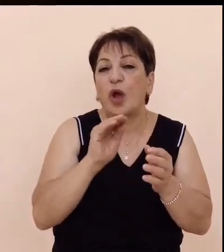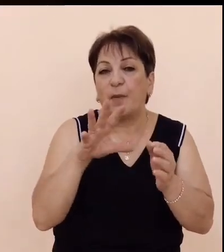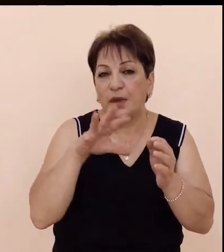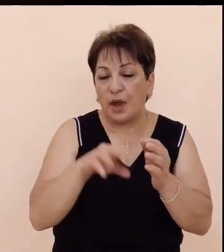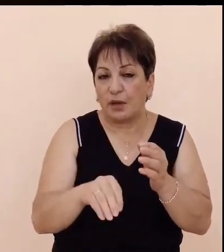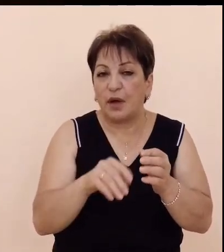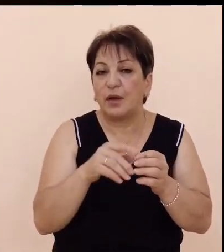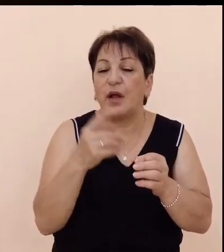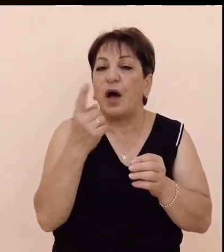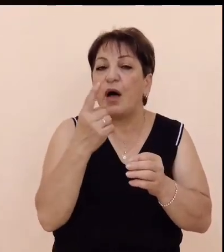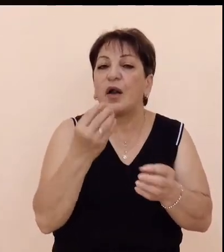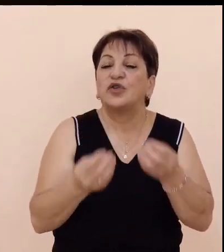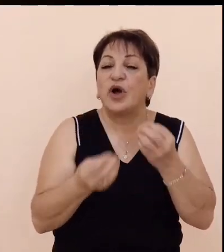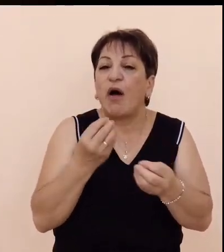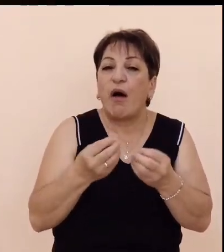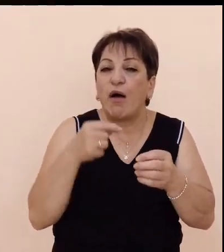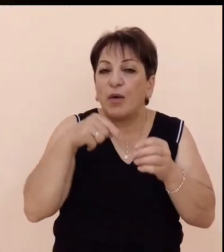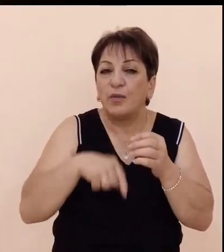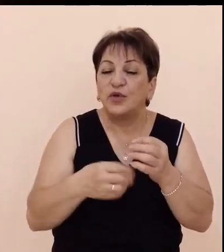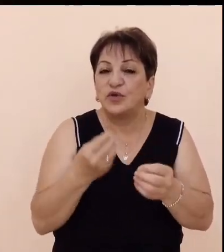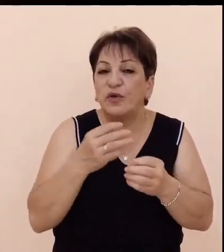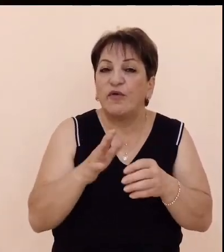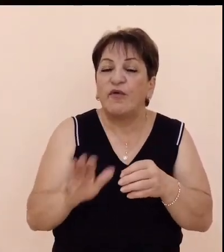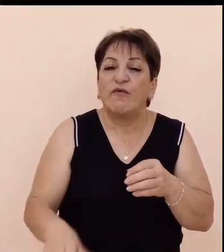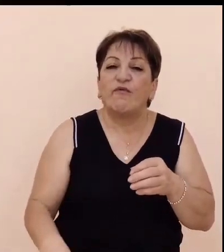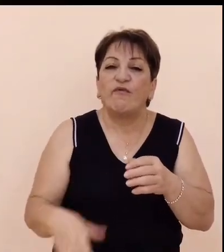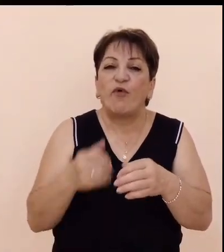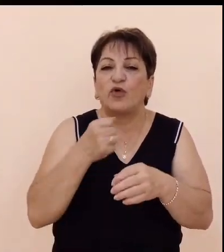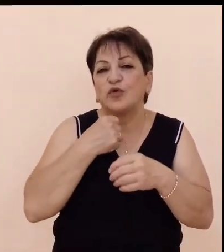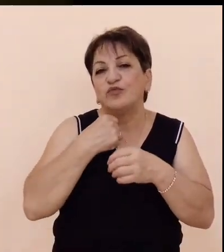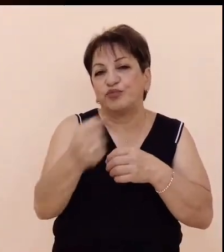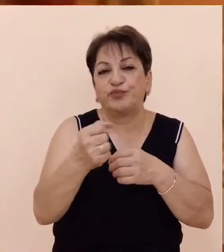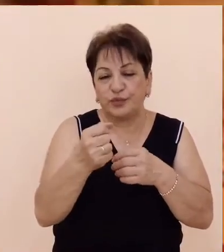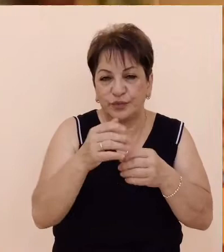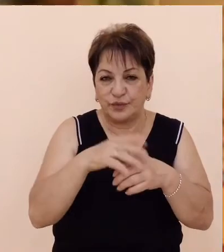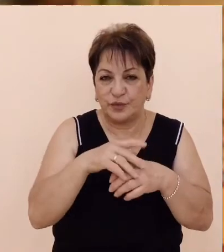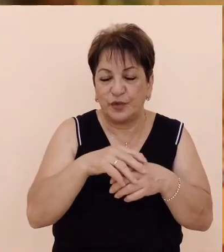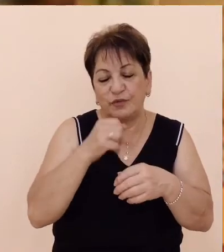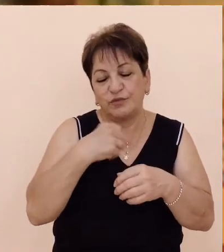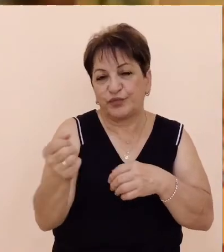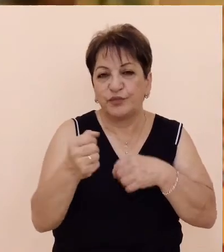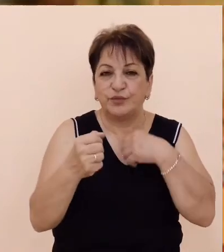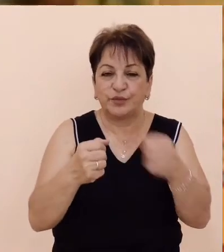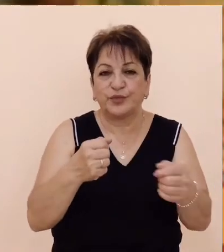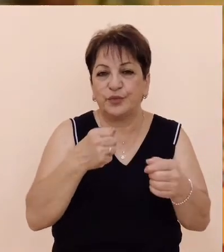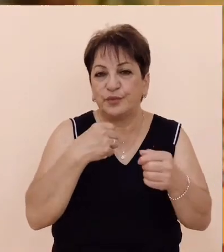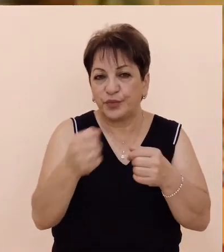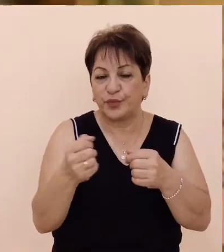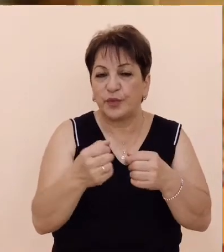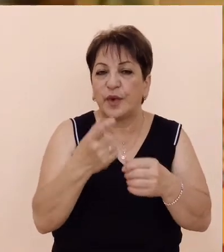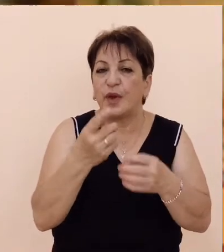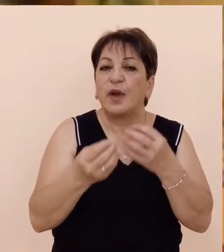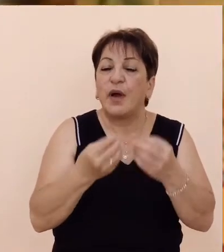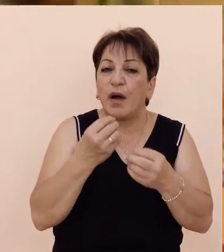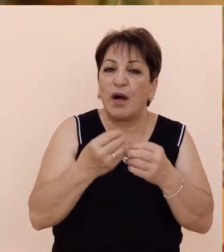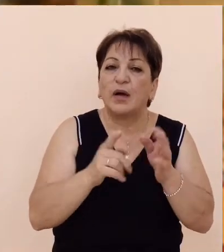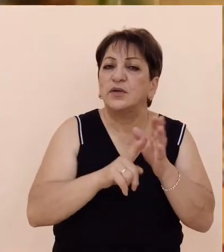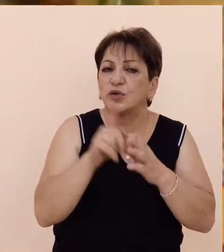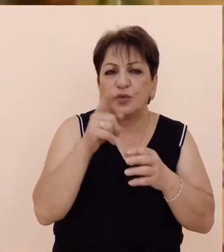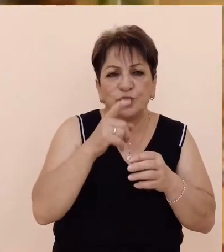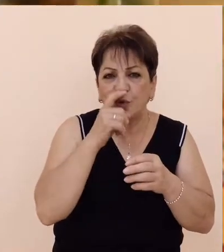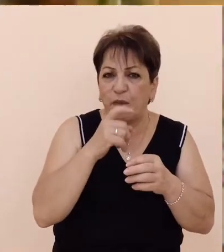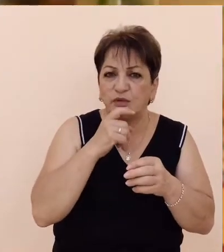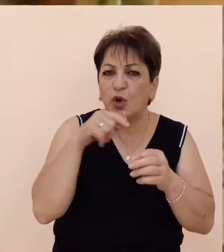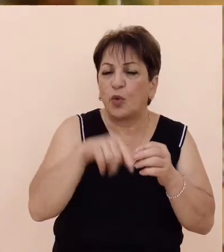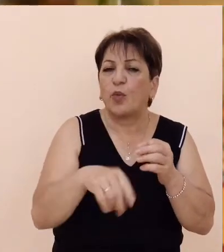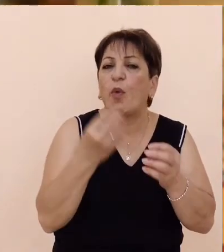կարող է զգալ առաջին խաղը որպես ոտքով հարված դեպի արգանդի պատը։ Երեխայի խաղը ես այսպես գացի, ճիշտ ասած սկզբում չէի